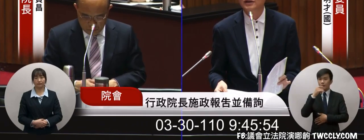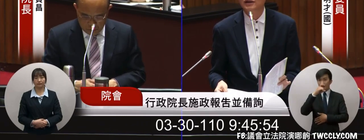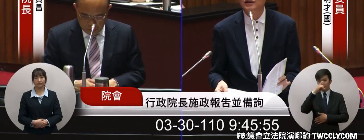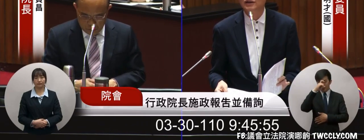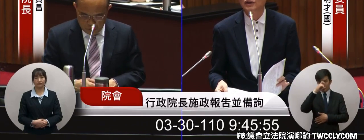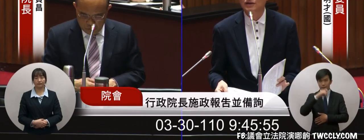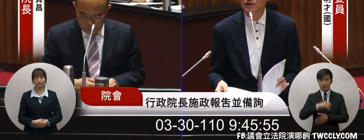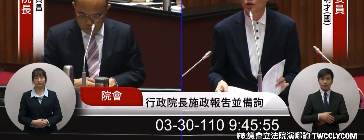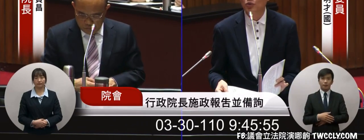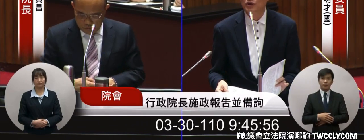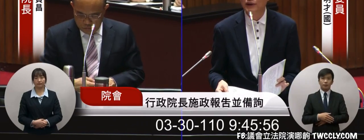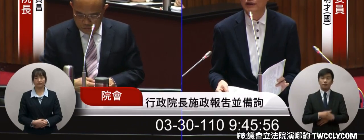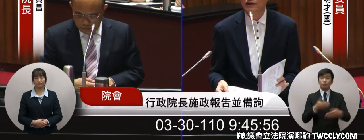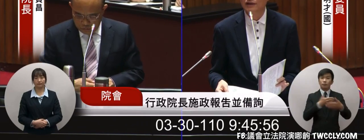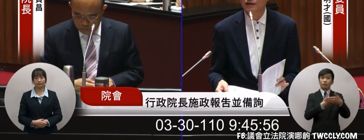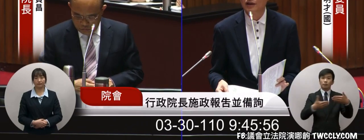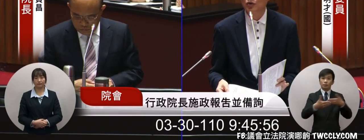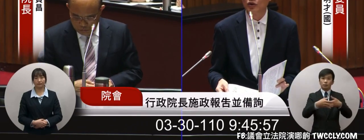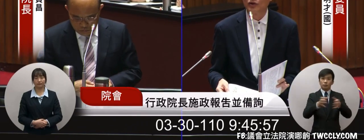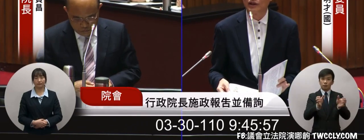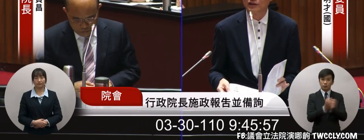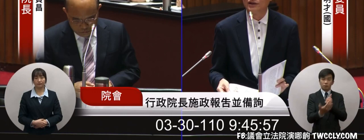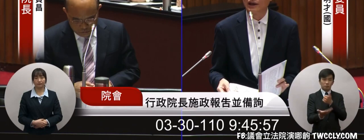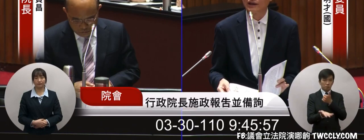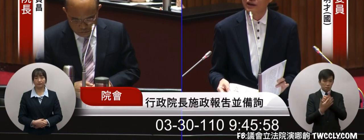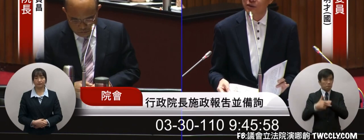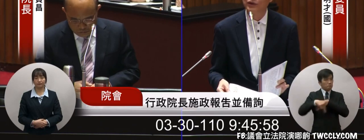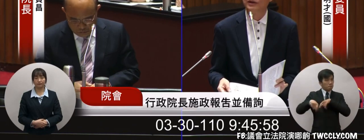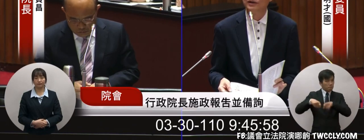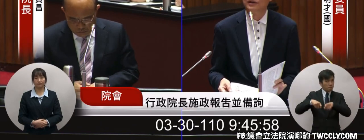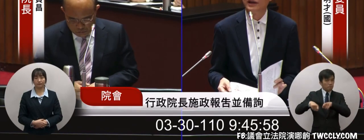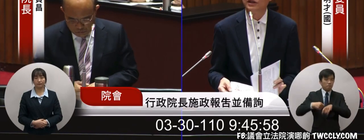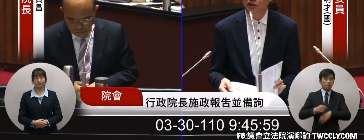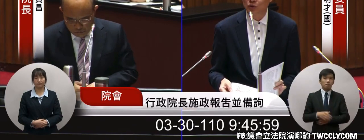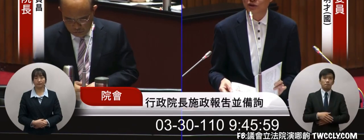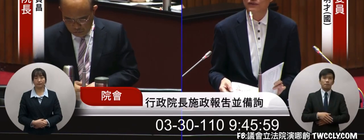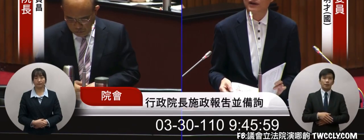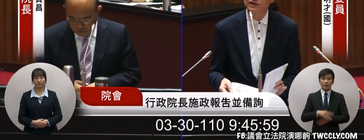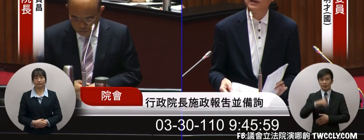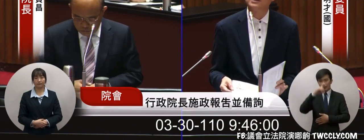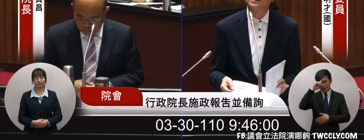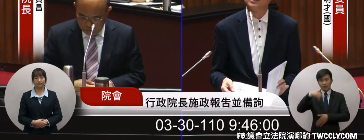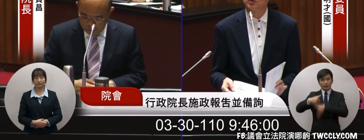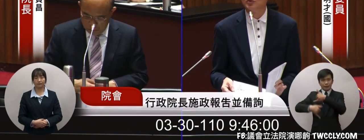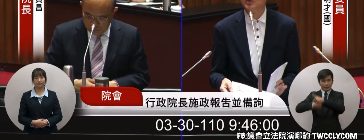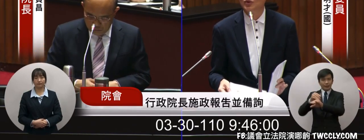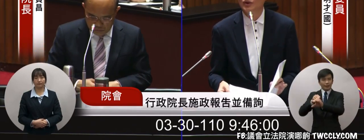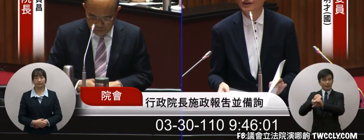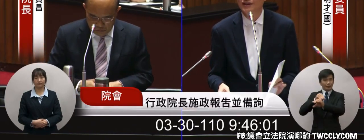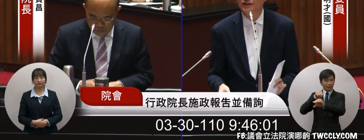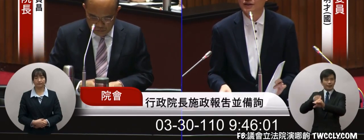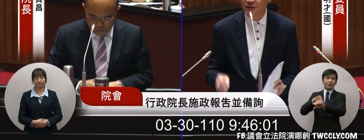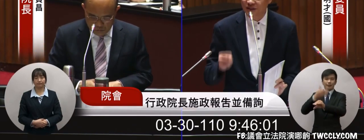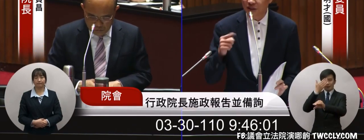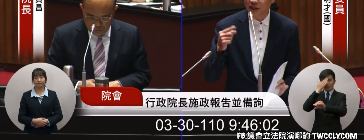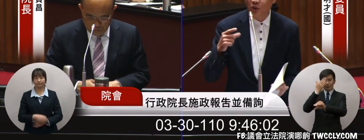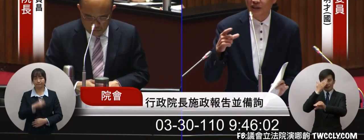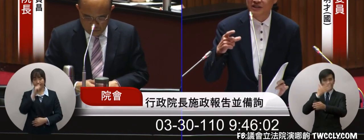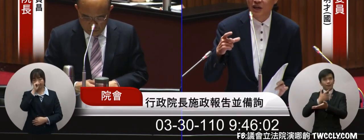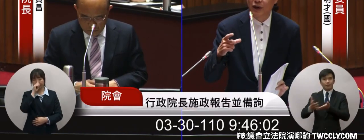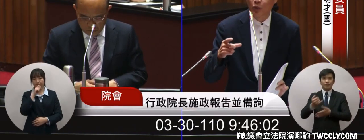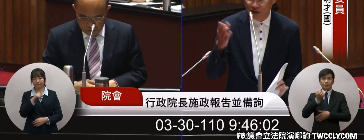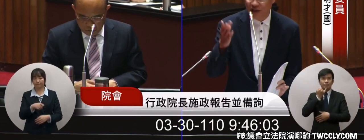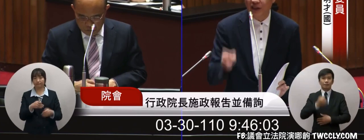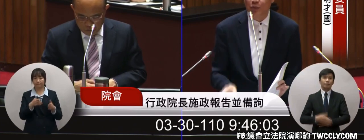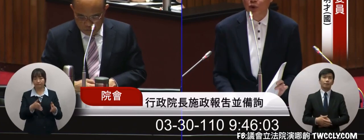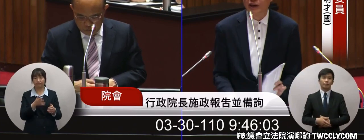這個交通部這邊可以多用一點心來看能不能來解決地方塞車之苦好我們會了